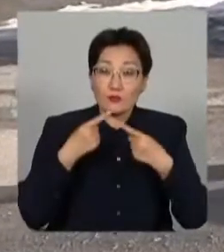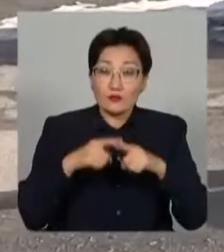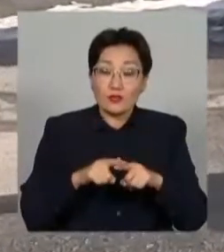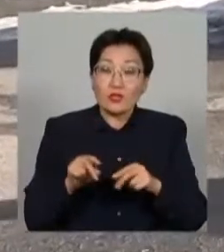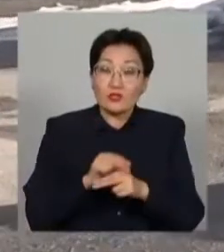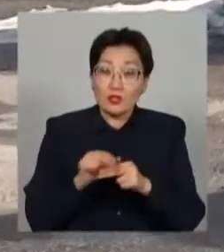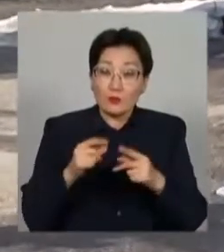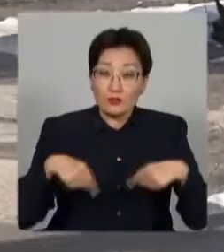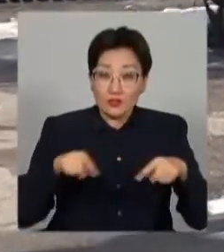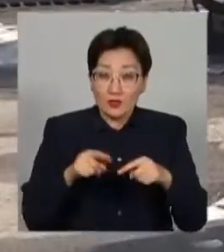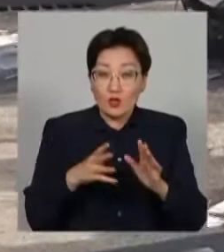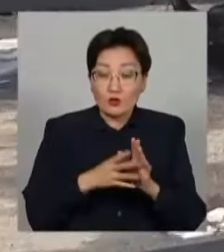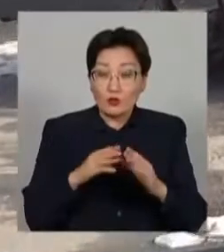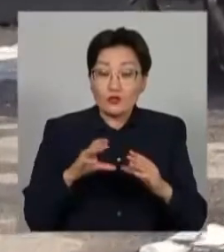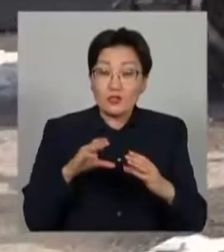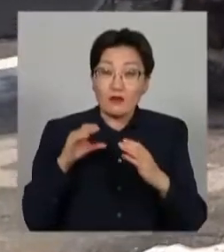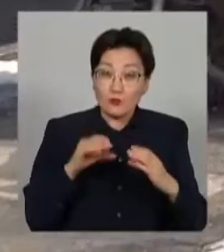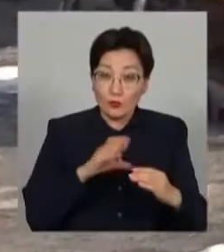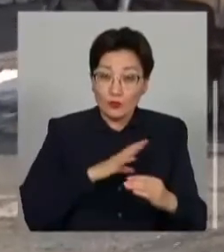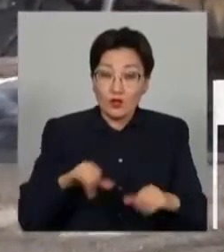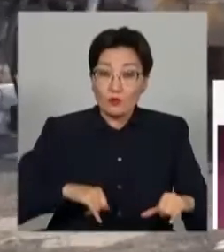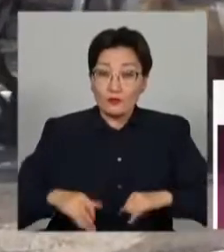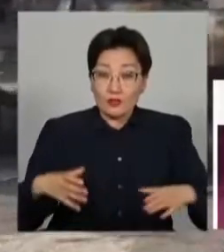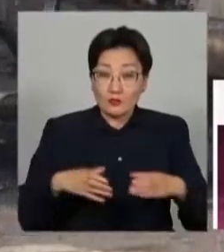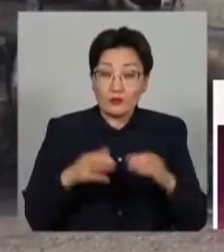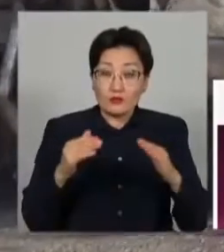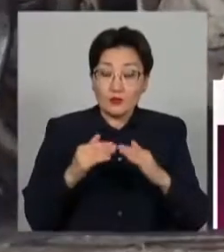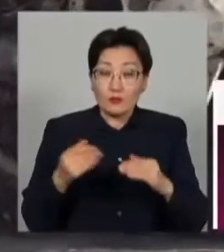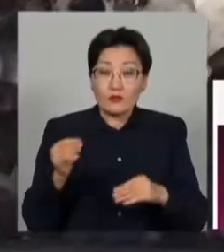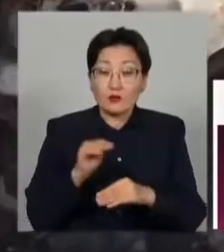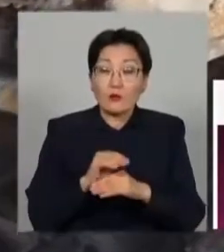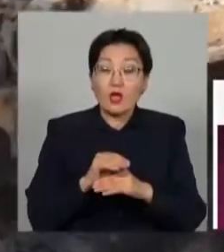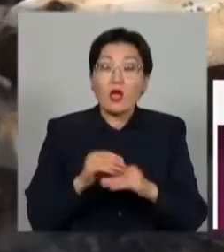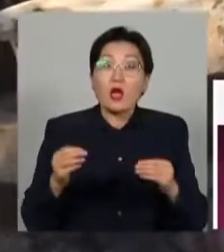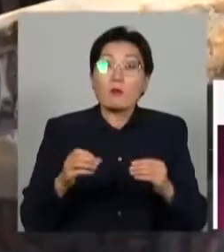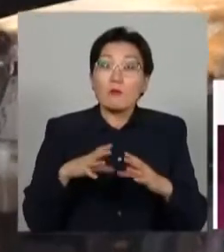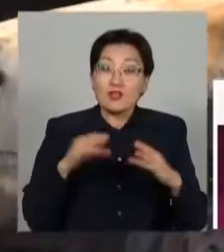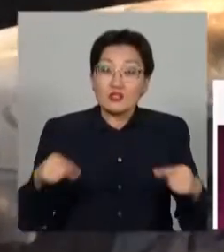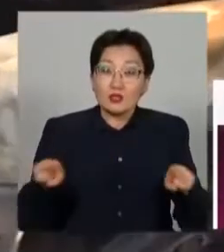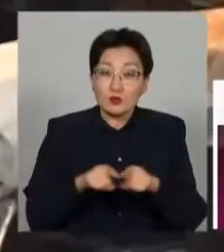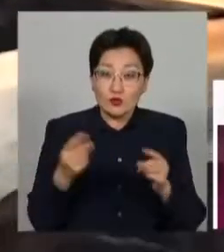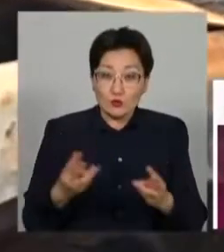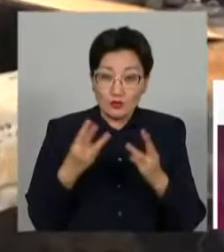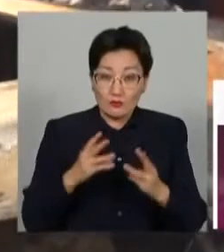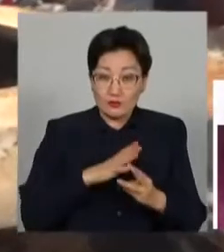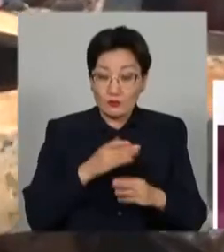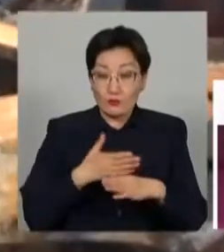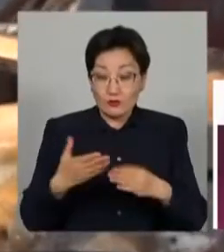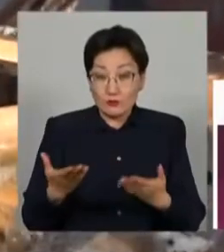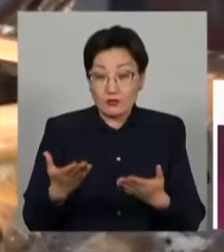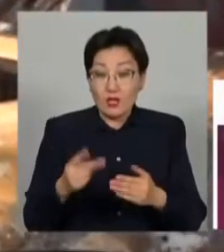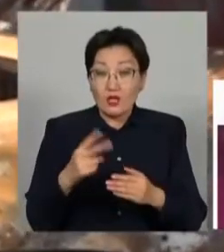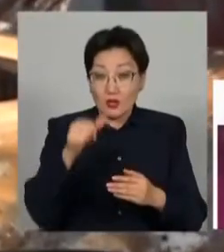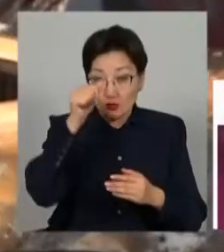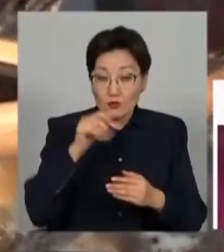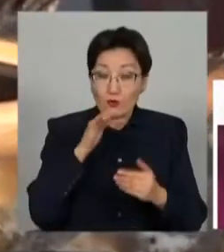жөндеу орталығында 9 автокөлік болған. Бұзақы топ ғимараттармен қоса машиналарды да өртеп жағып жіберіпті. Содан бері 2 айға